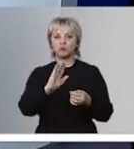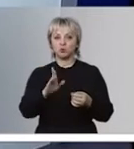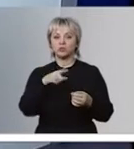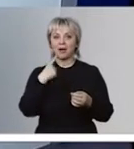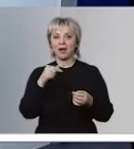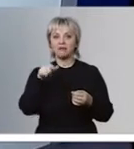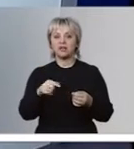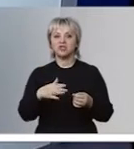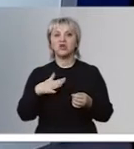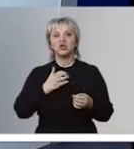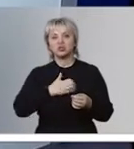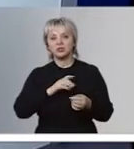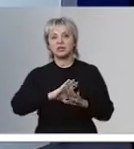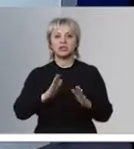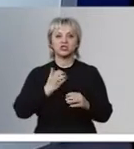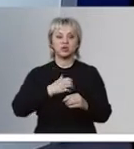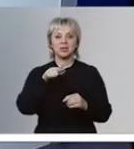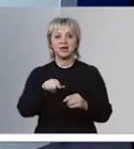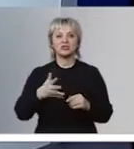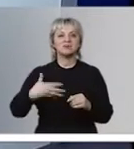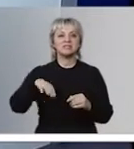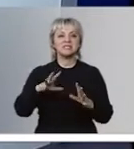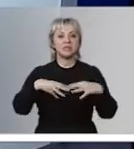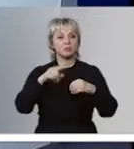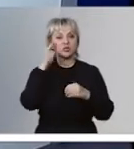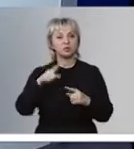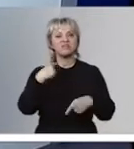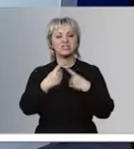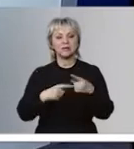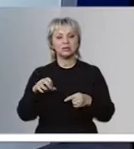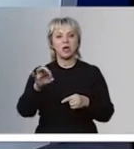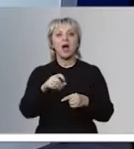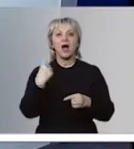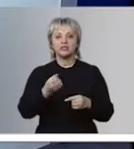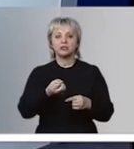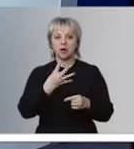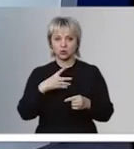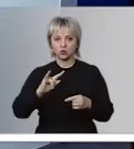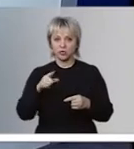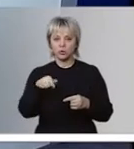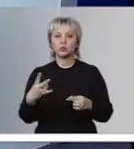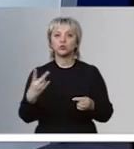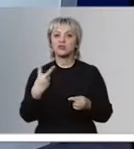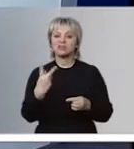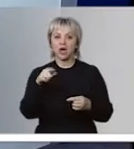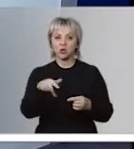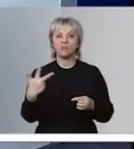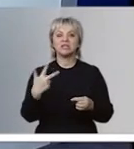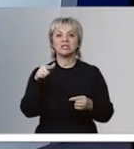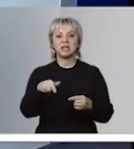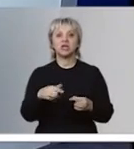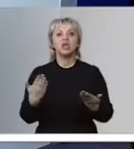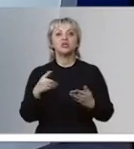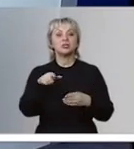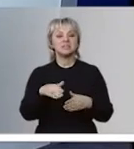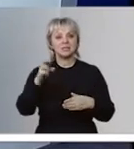говорить, воля или неволя, но семьи задумываются всегда, один хорошо, а надо второго, надо третьего, и